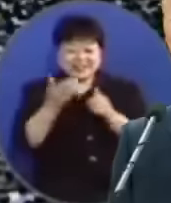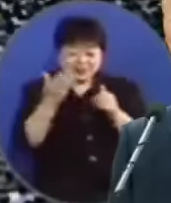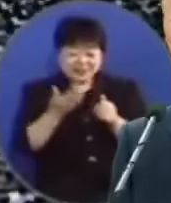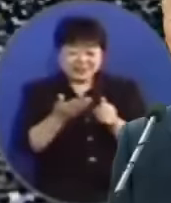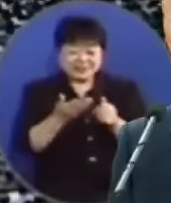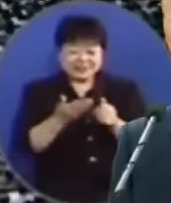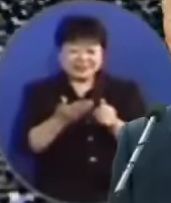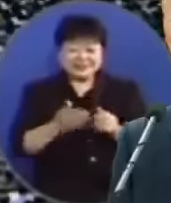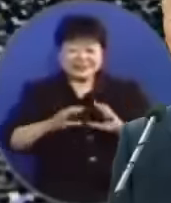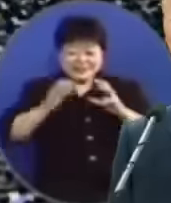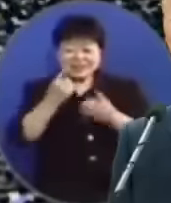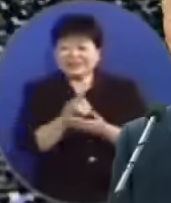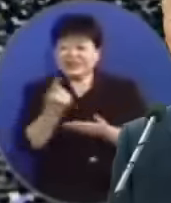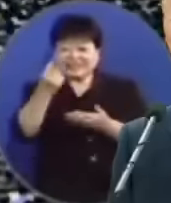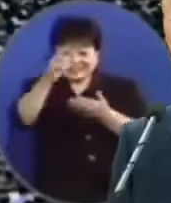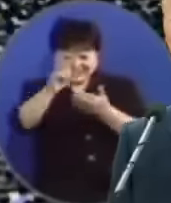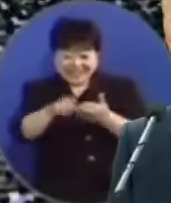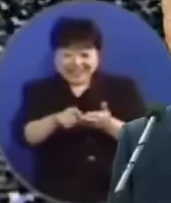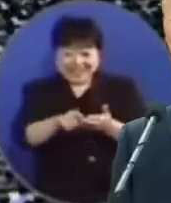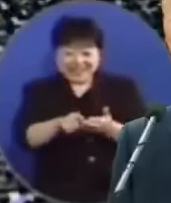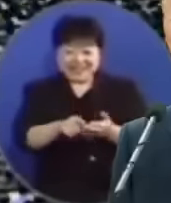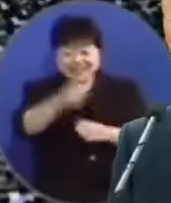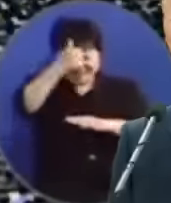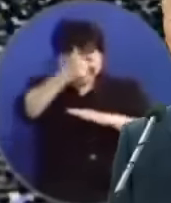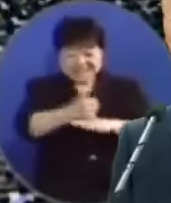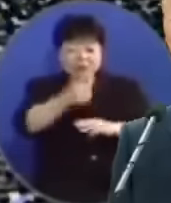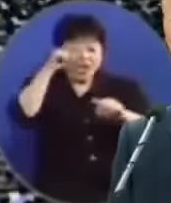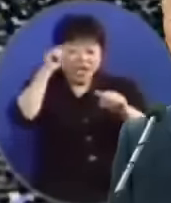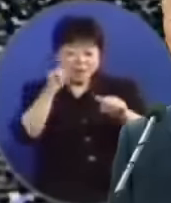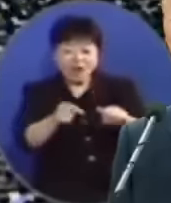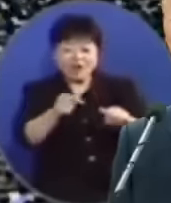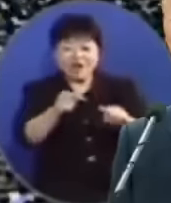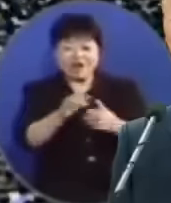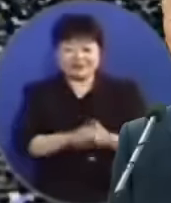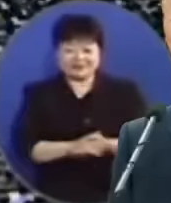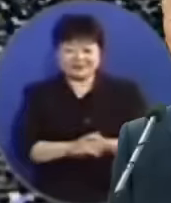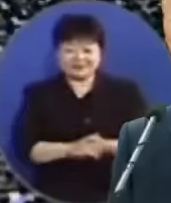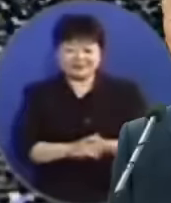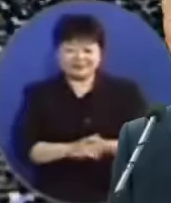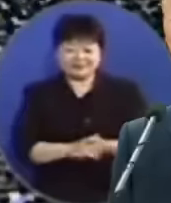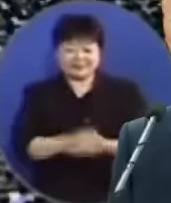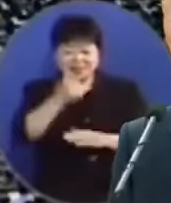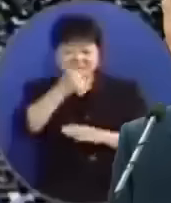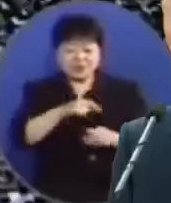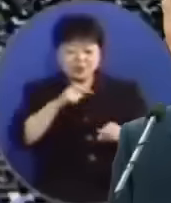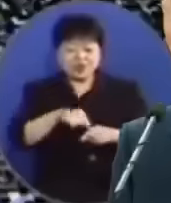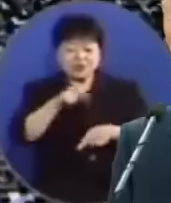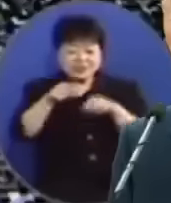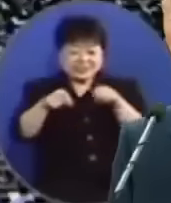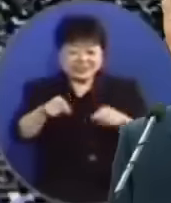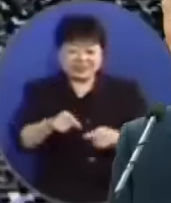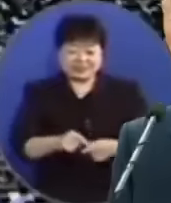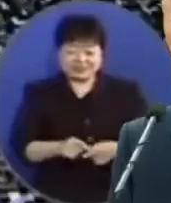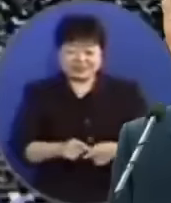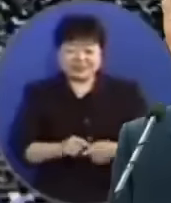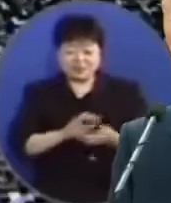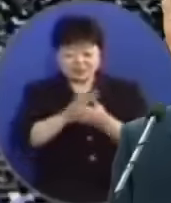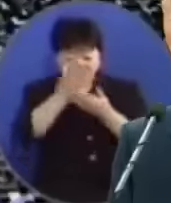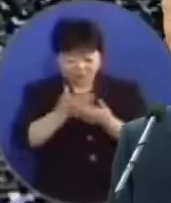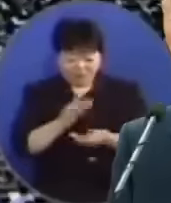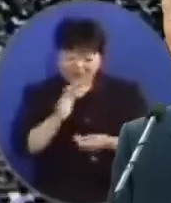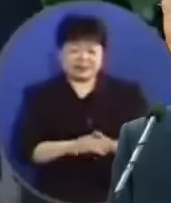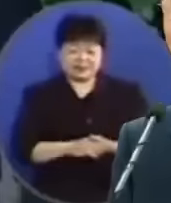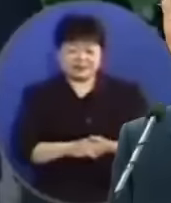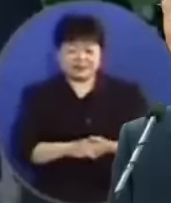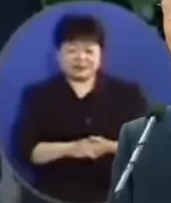하나님께서는 이 세상을 떠나실 때 우리에게 최후의 명령을 주셨는데 그 최후의 명령을 실천하면은 큰 변화가 다가오는